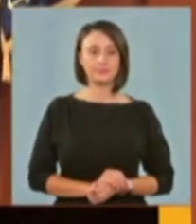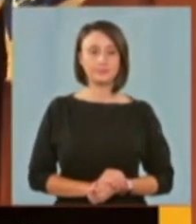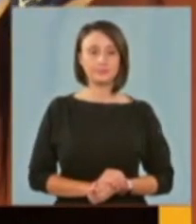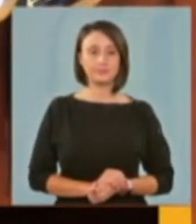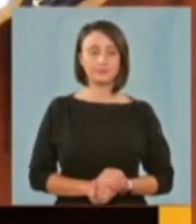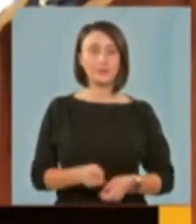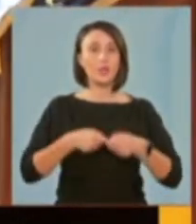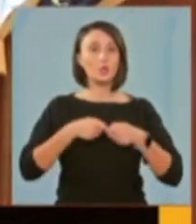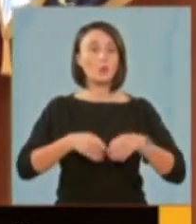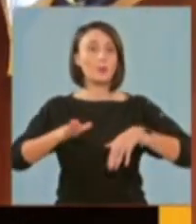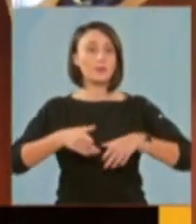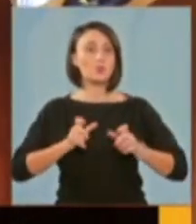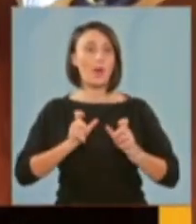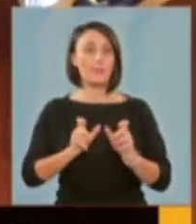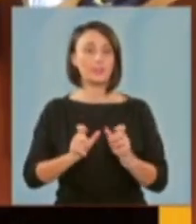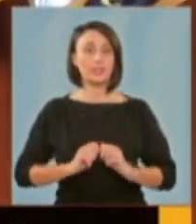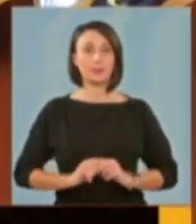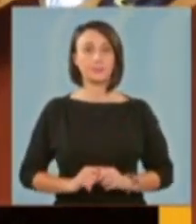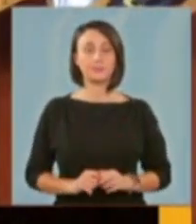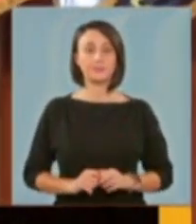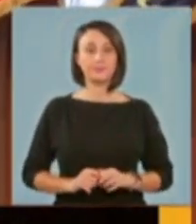Domnule ministru al apărării,